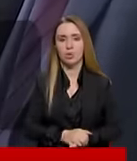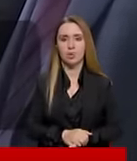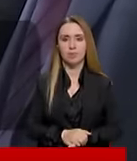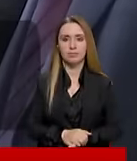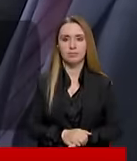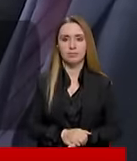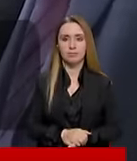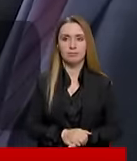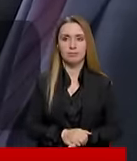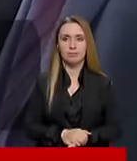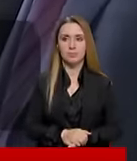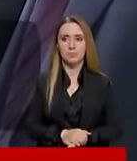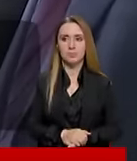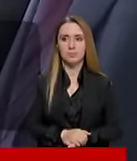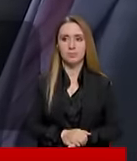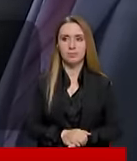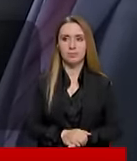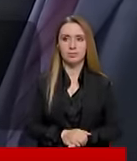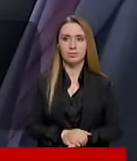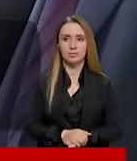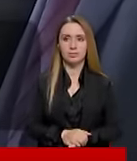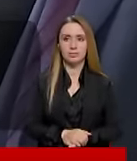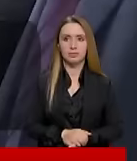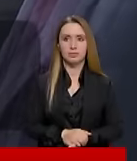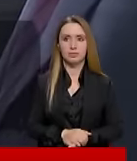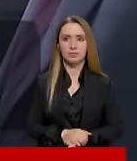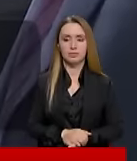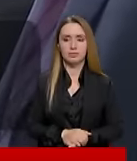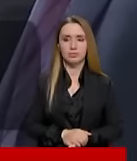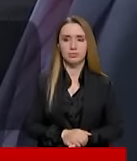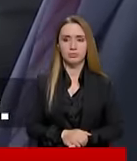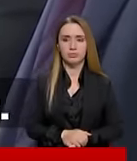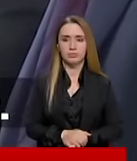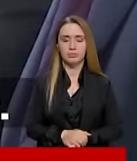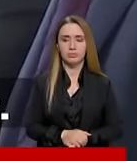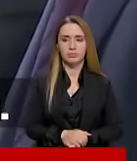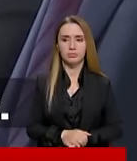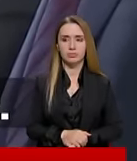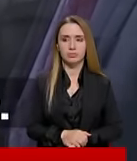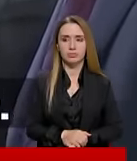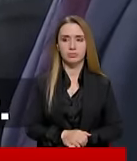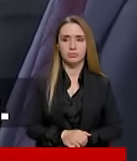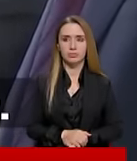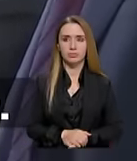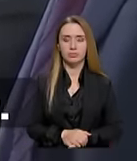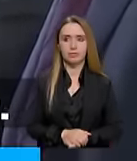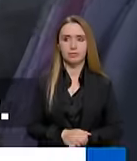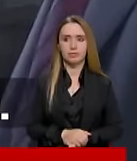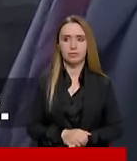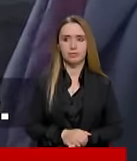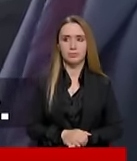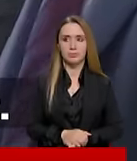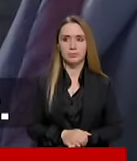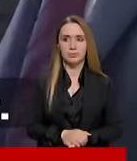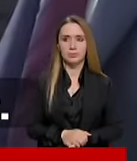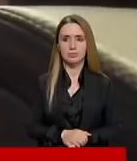sonu inşallah olmadı haziranın hemen başında burayı açıyoruz Bizim de sizden isteğimiz yerel seçimlerde